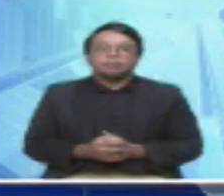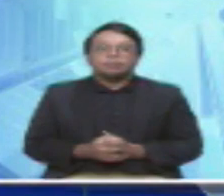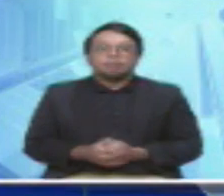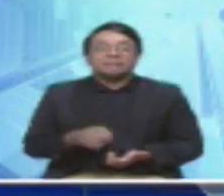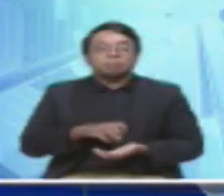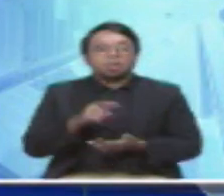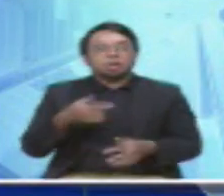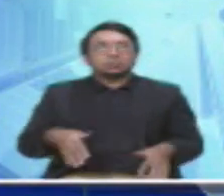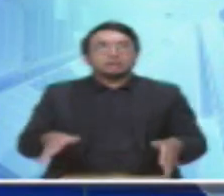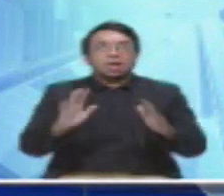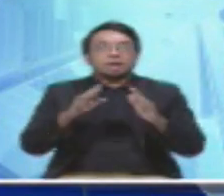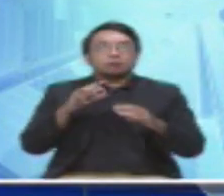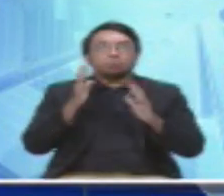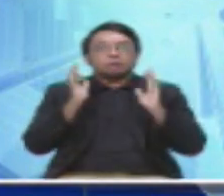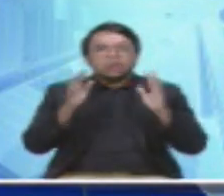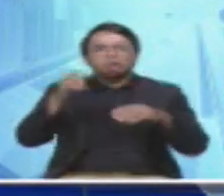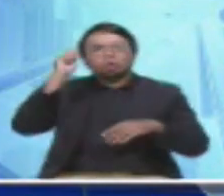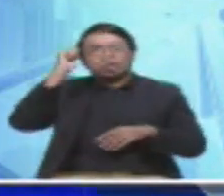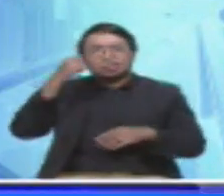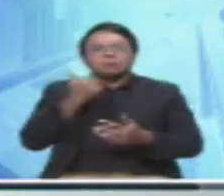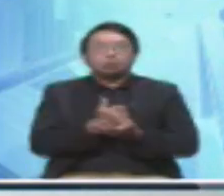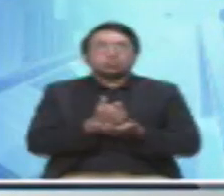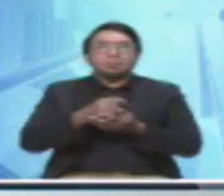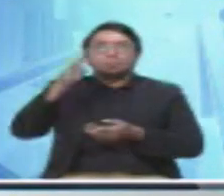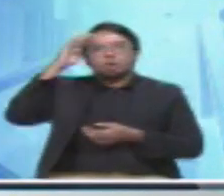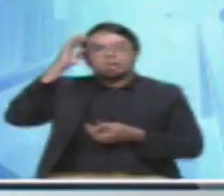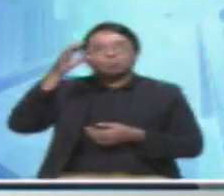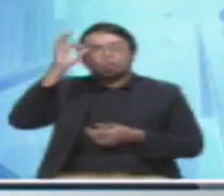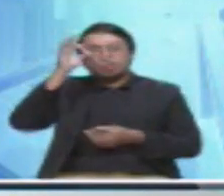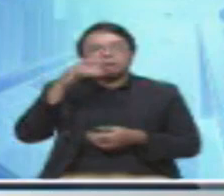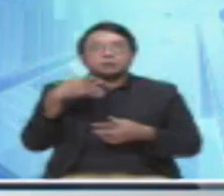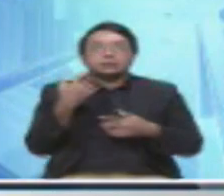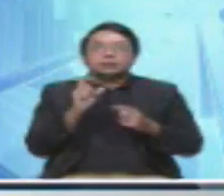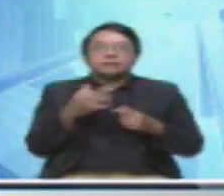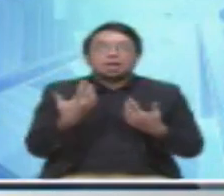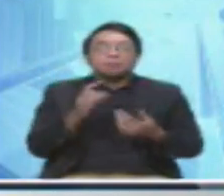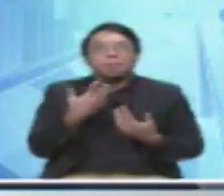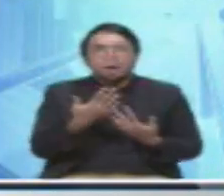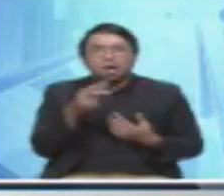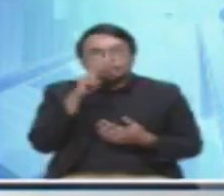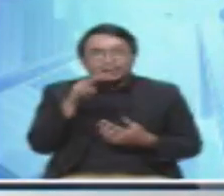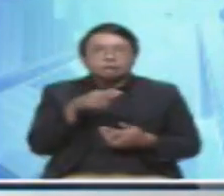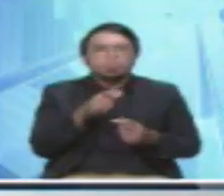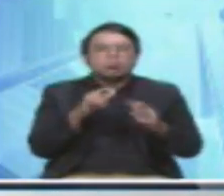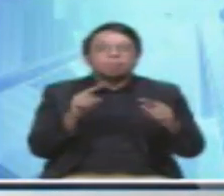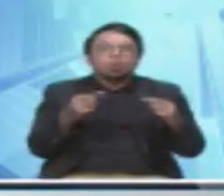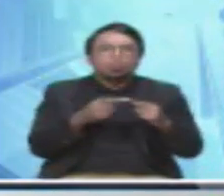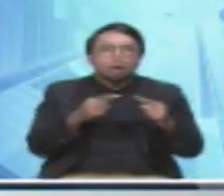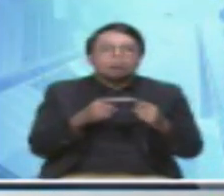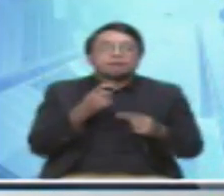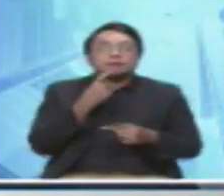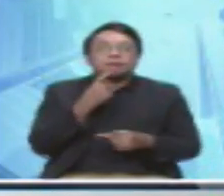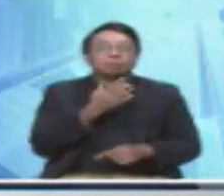hutan menyulitkan petugas kepolisian untuk mencari barang-barang bukti yang berkaitan dengan penemuan organ tubuh